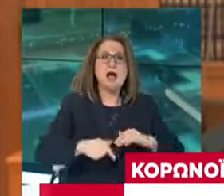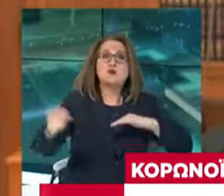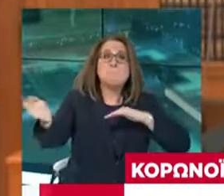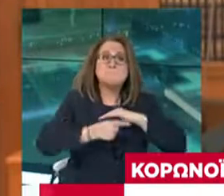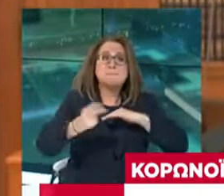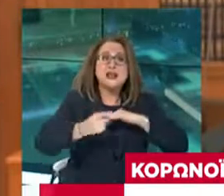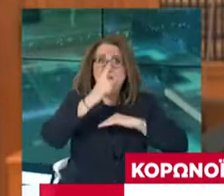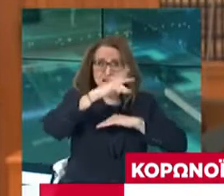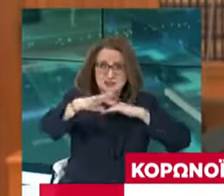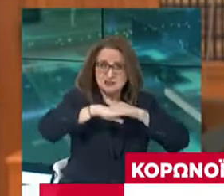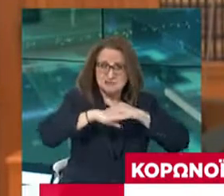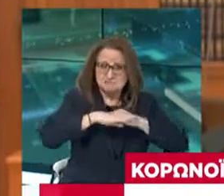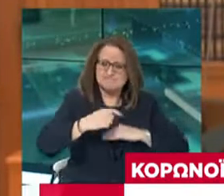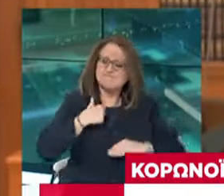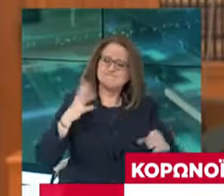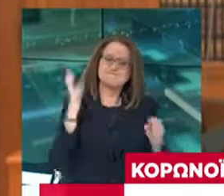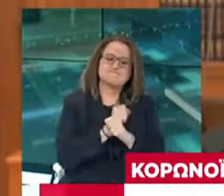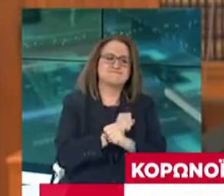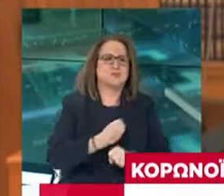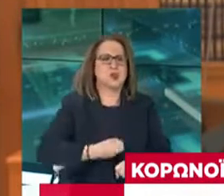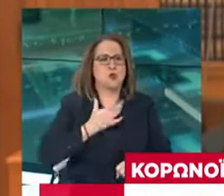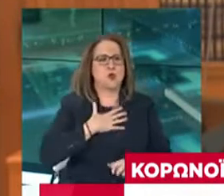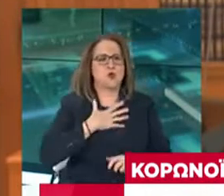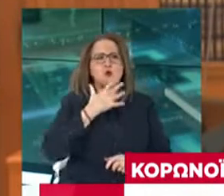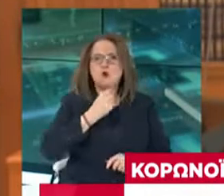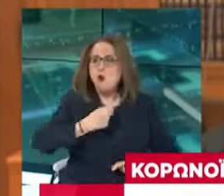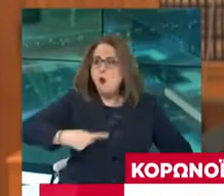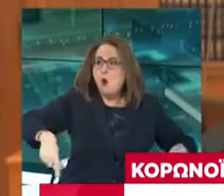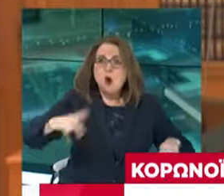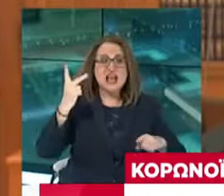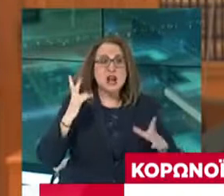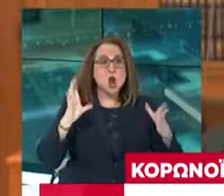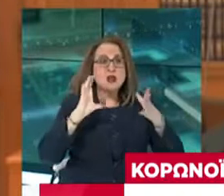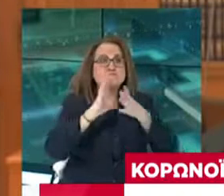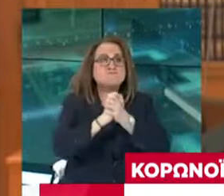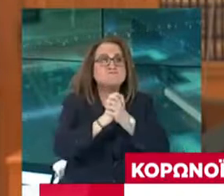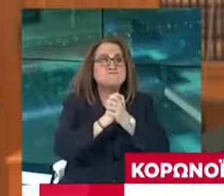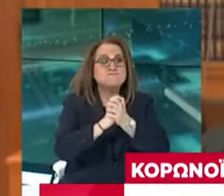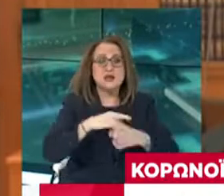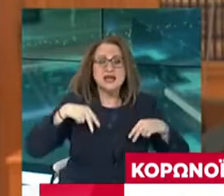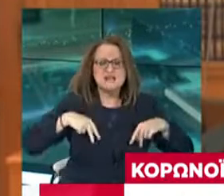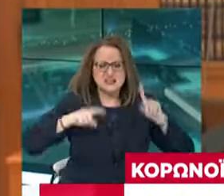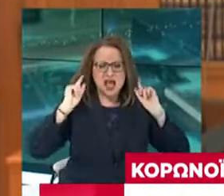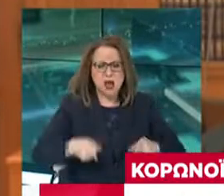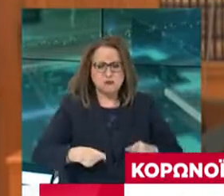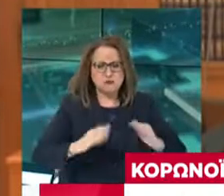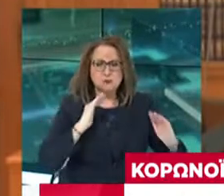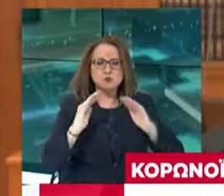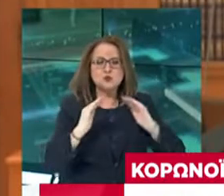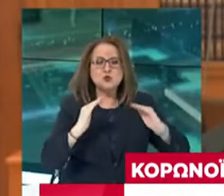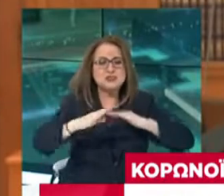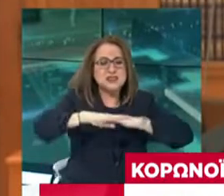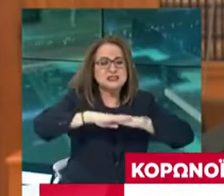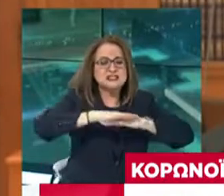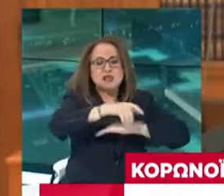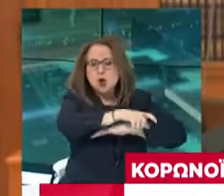γιατί η κοινωνία ενώθηκε κάτω από την αυτονόητη επιλογή της κυβέρνησης να προστατεύσει τα σύνορά μας. Και οι άνθρωποι που επιφορτίστηκαν